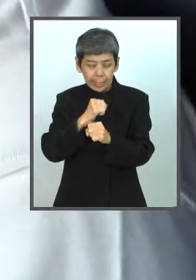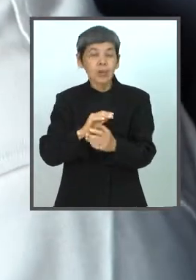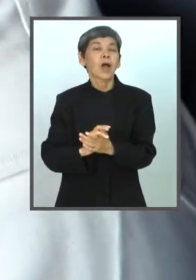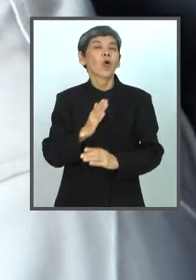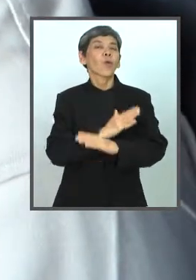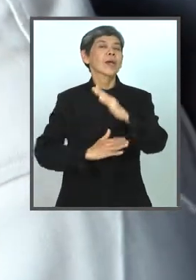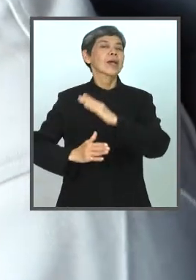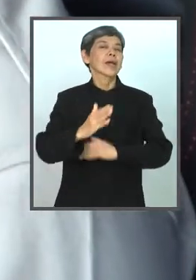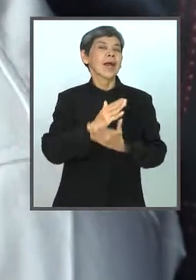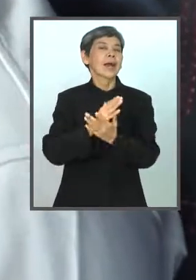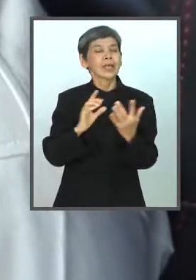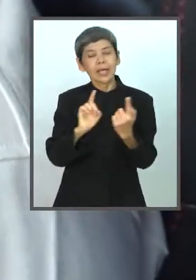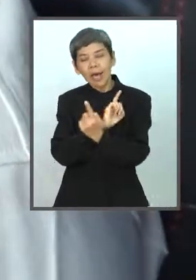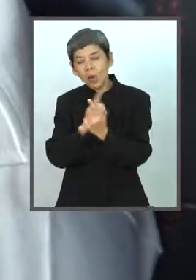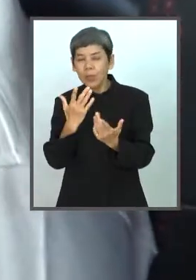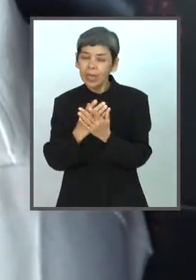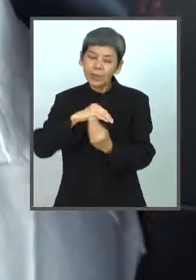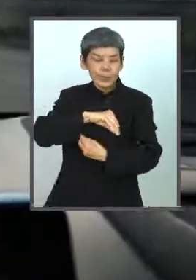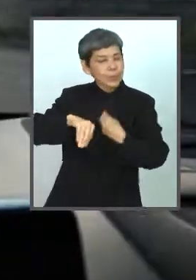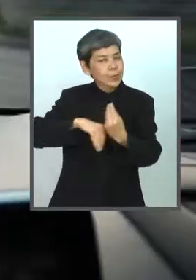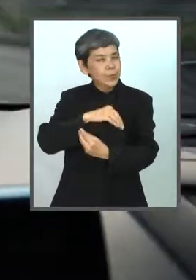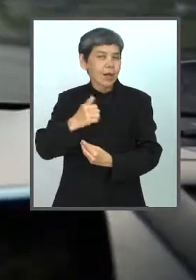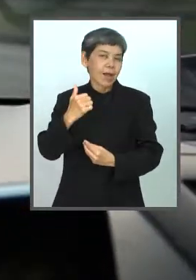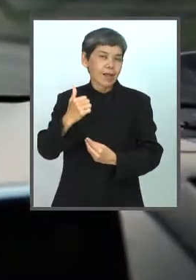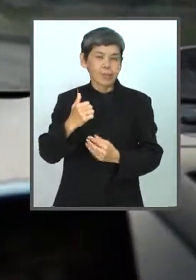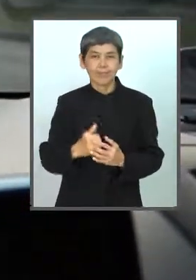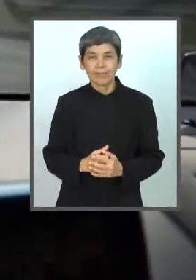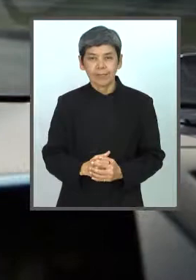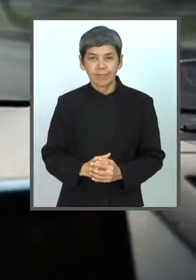ได้กลับคืนสู่สังคมได้มีรายได้ใช้นะครับ